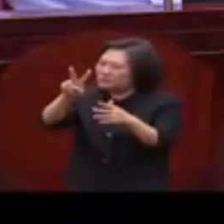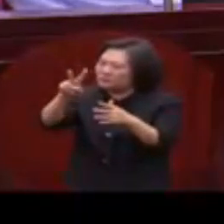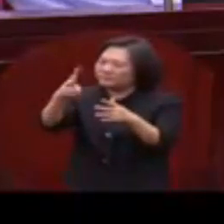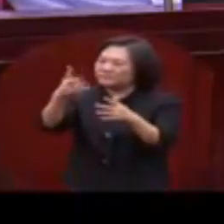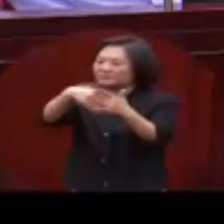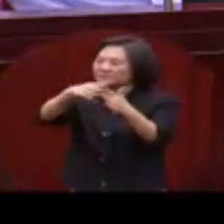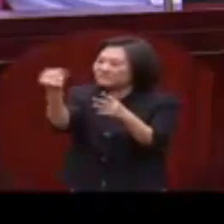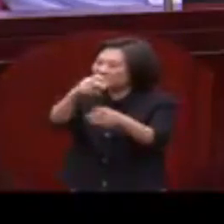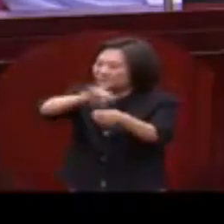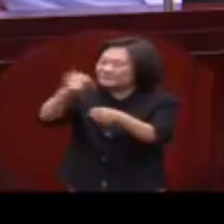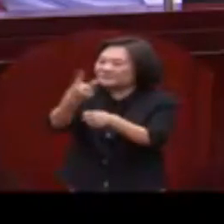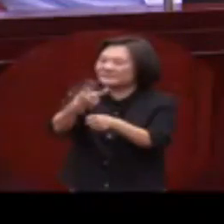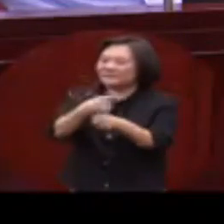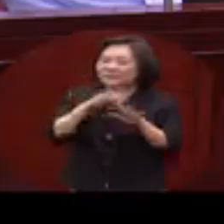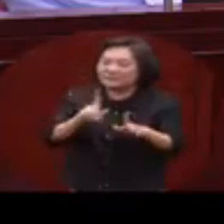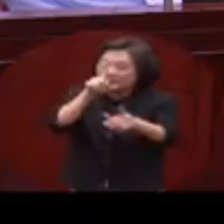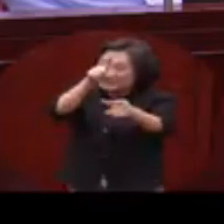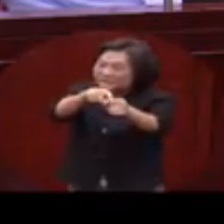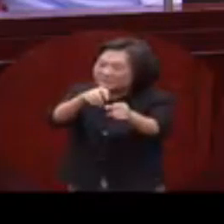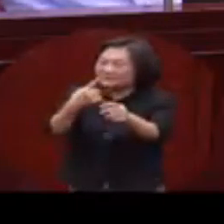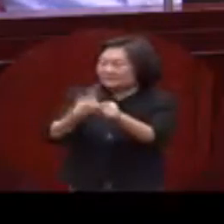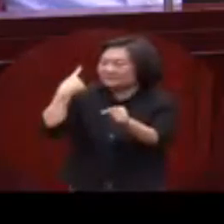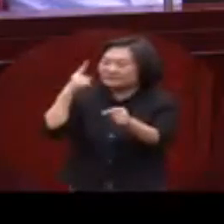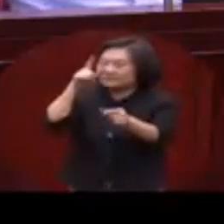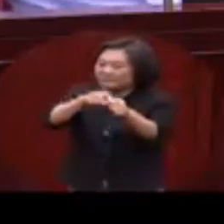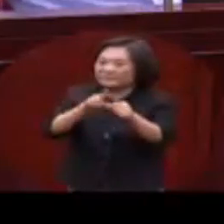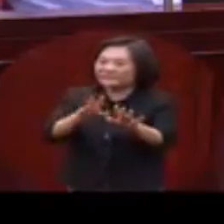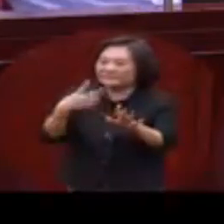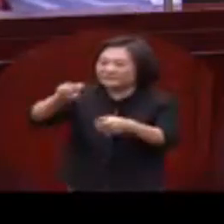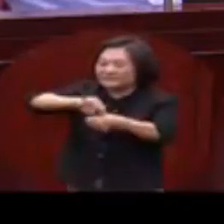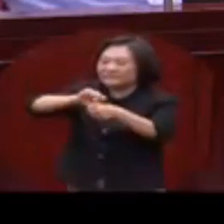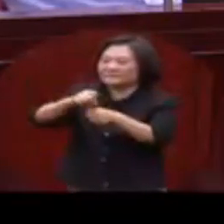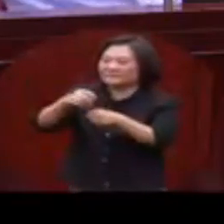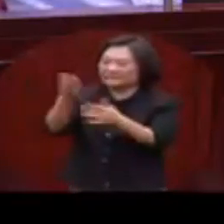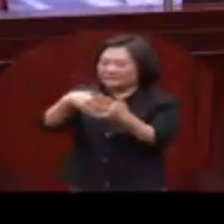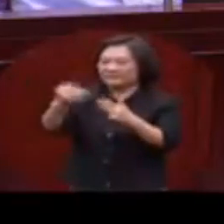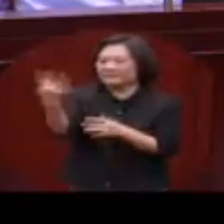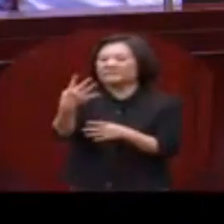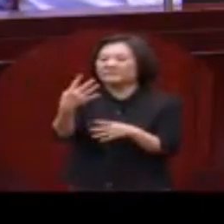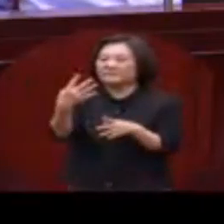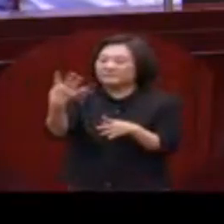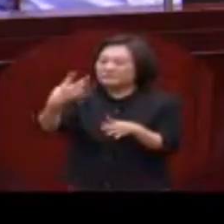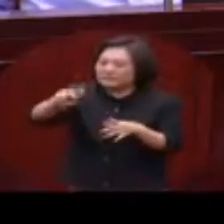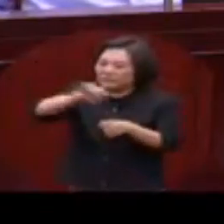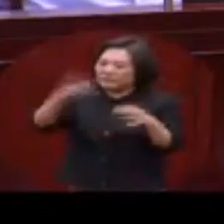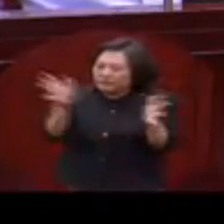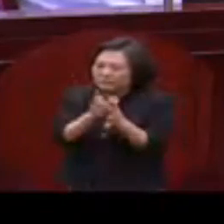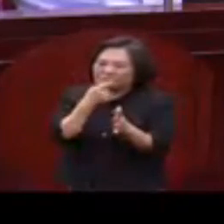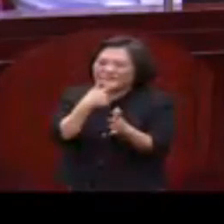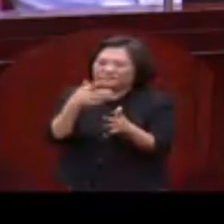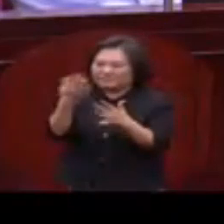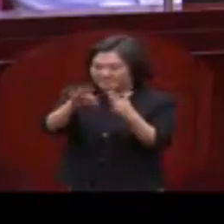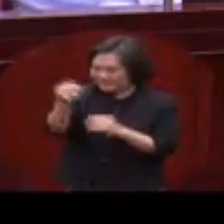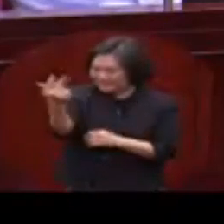年我们目标是107年，今年会有4个，108年今年会到7个学校实验学校。